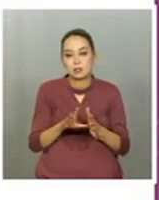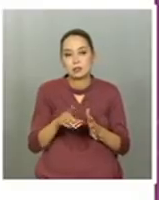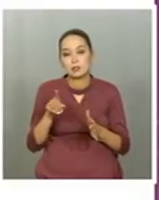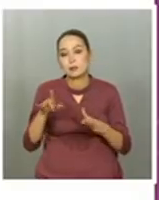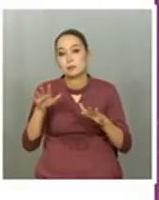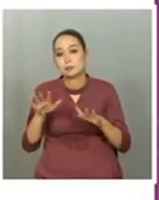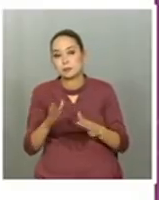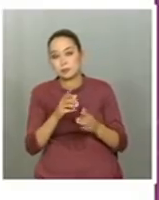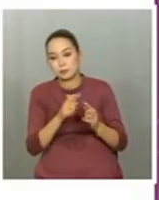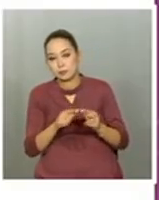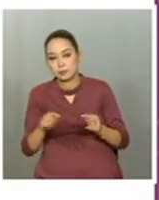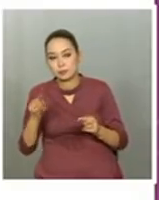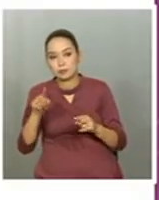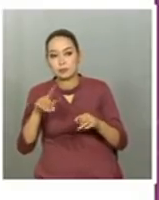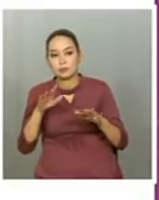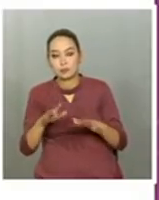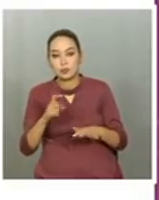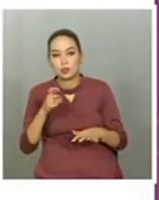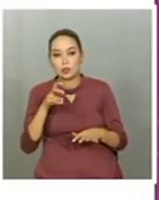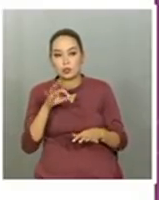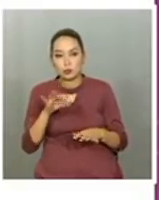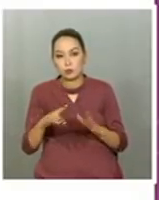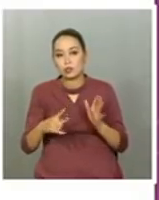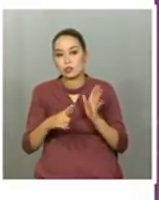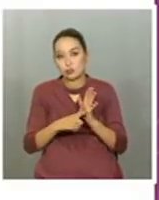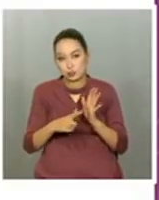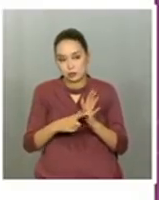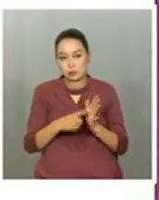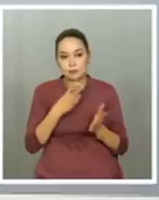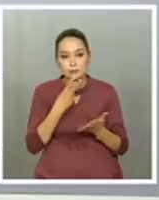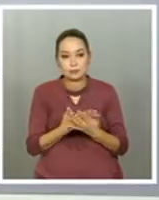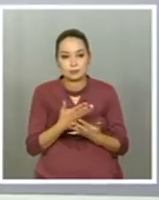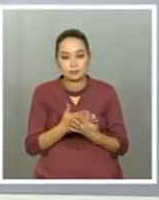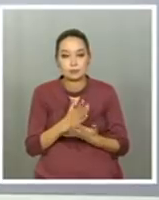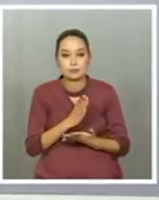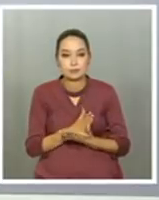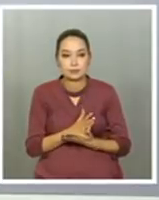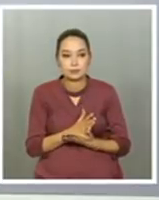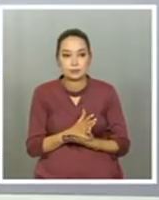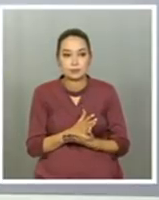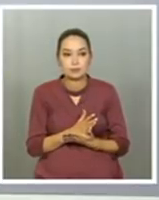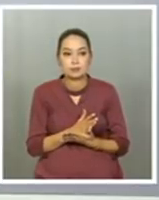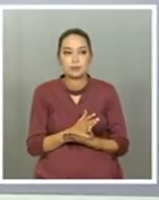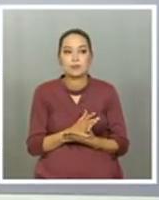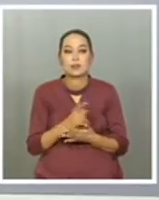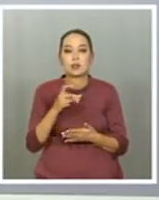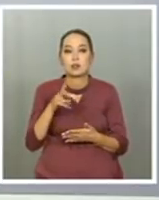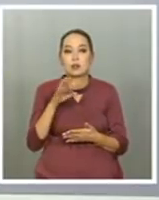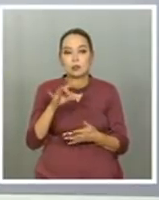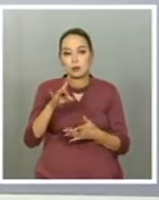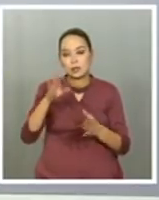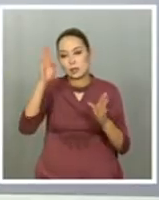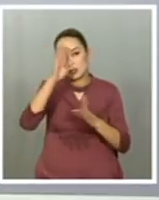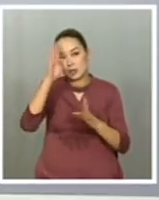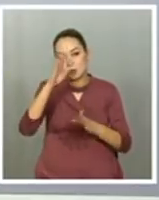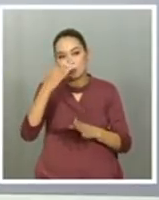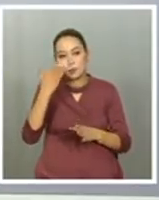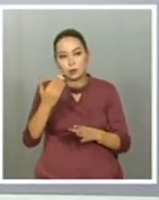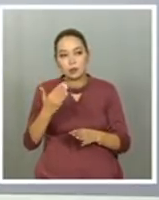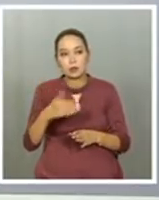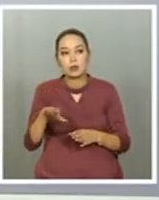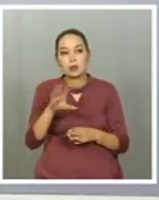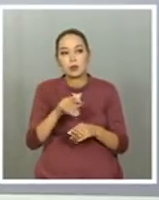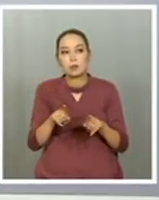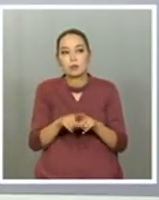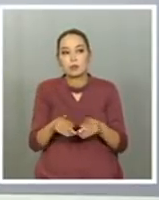кезде ол кезде хлор 7 тотығу дәрежесін көрсетеді. Хлор табиғатта тек қосылыс күйінде